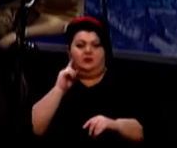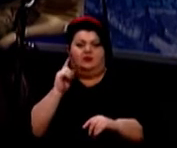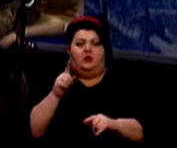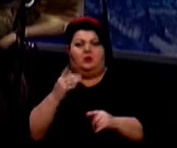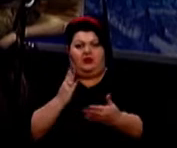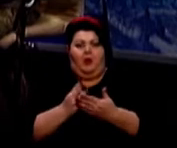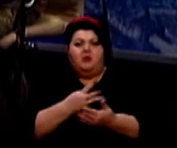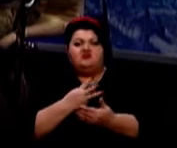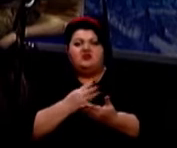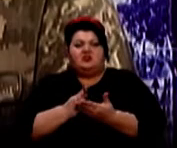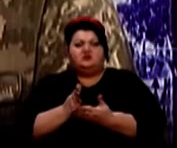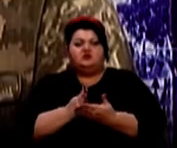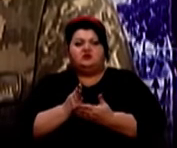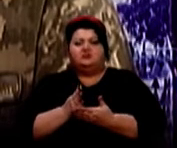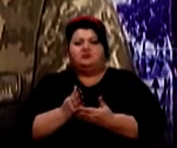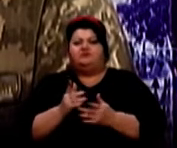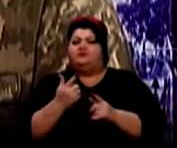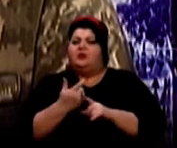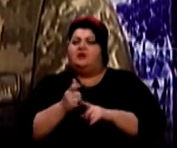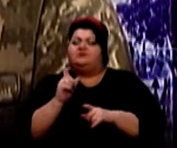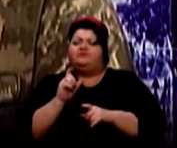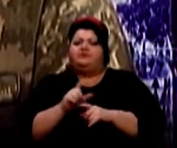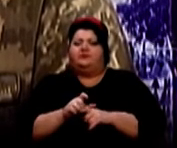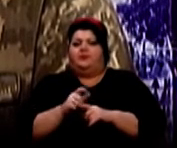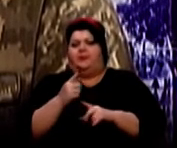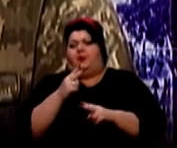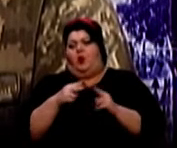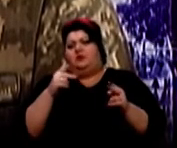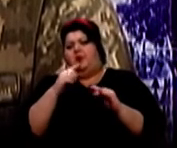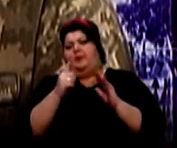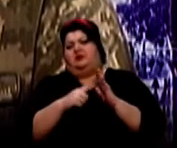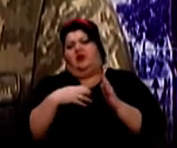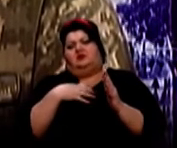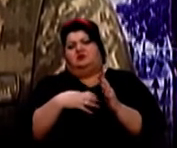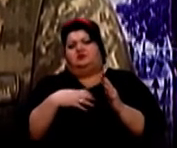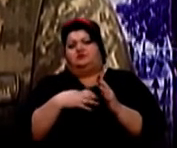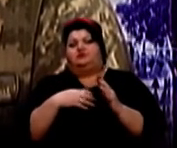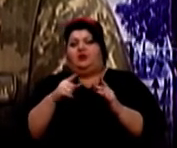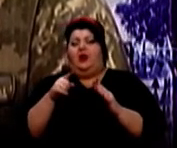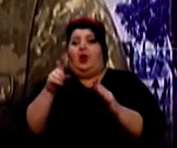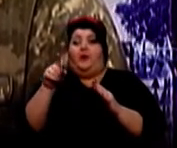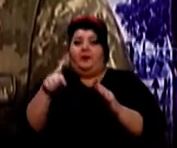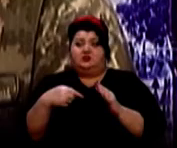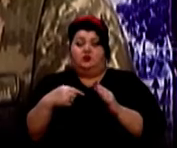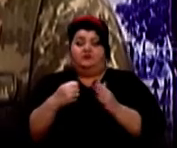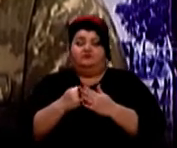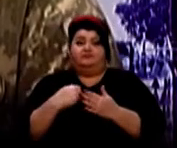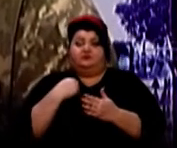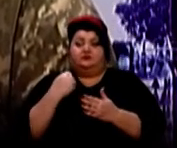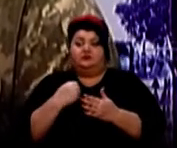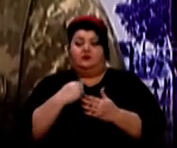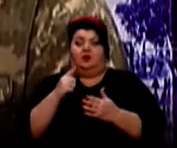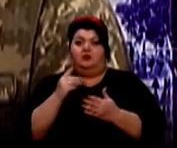зараз стоїть, тому що саме призов є тим лакмусовим папірцем, який показує рівень